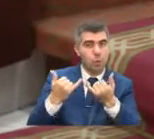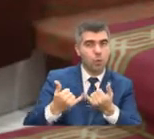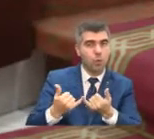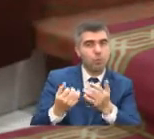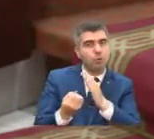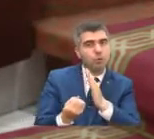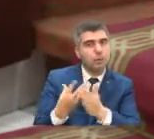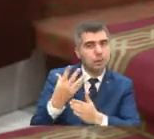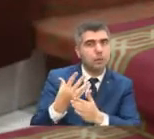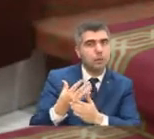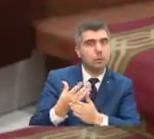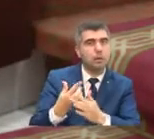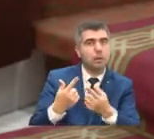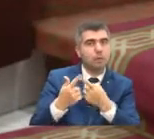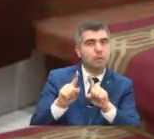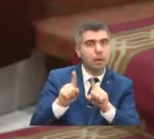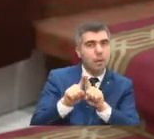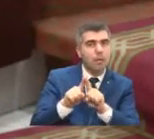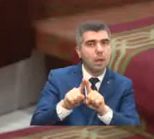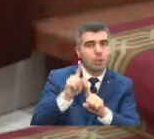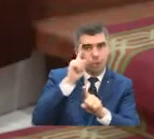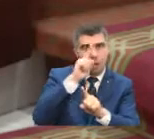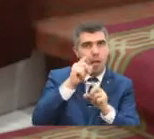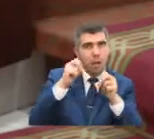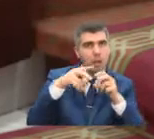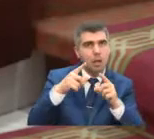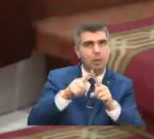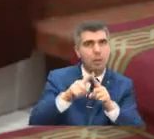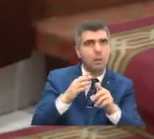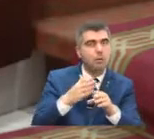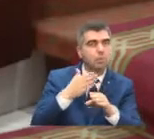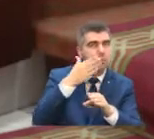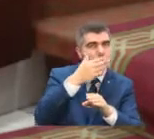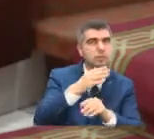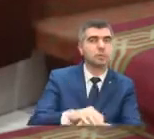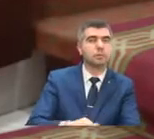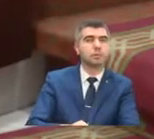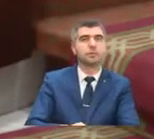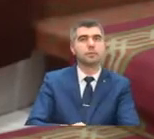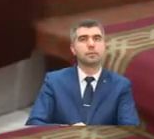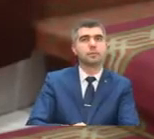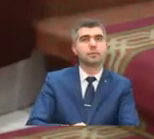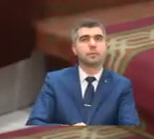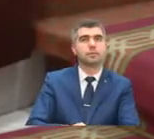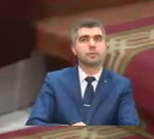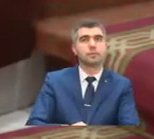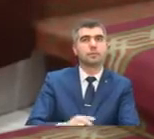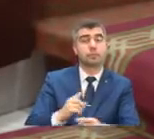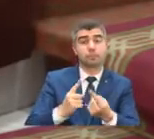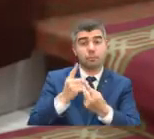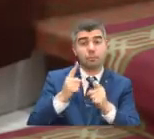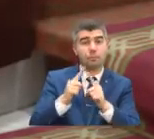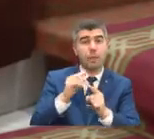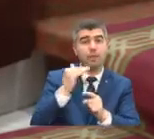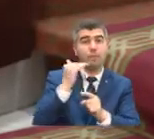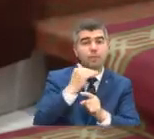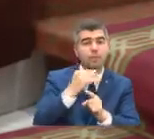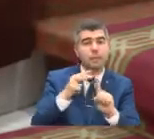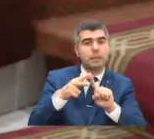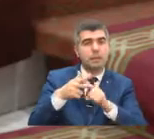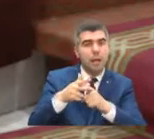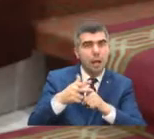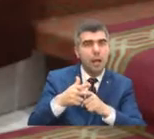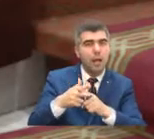انه المشاريع جايين اكثر لهذه المنطقه. الا سمحتوا غير واحد النقطه على التسريع الصناعي، كان فيه